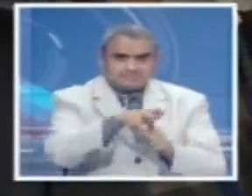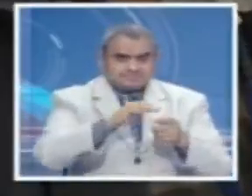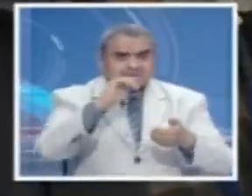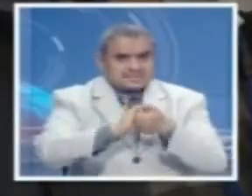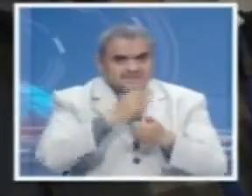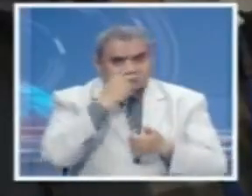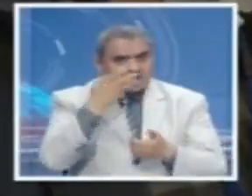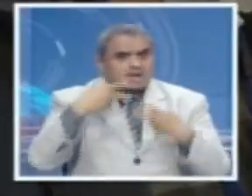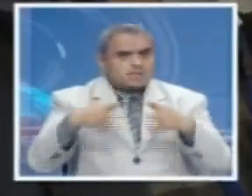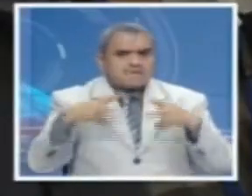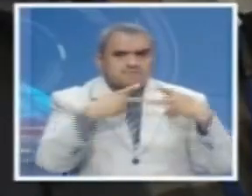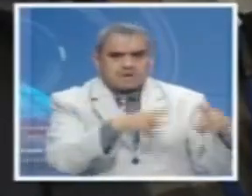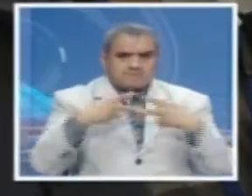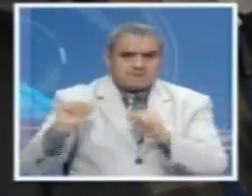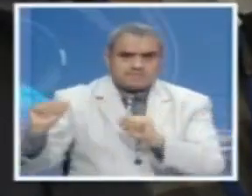لبنود الاتفاق.